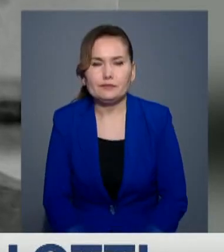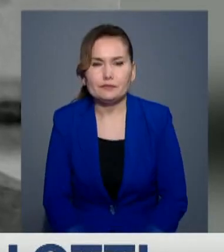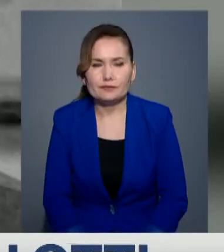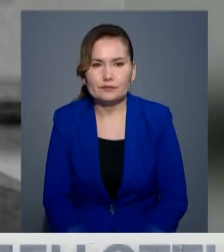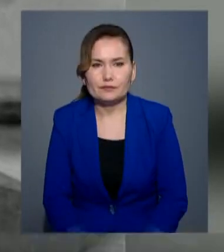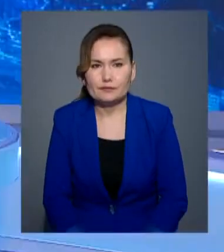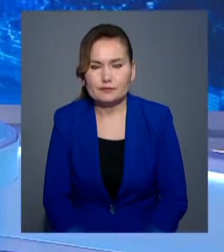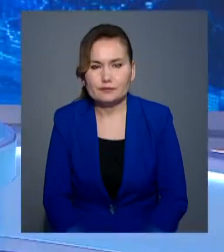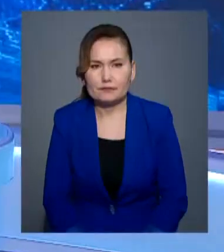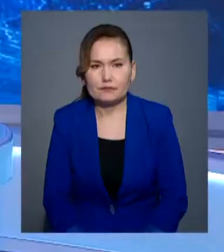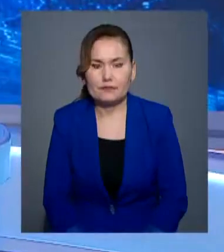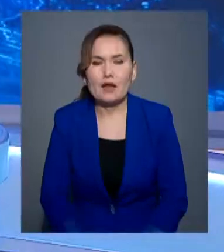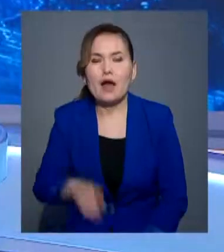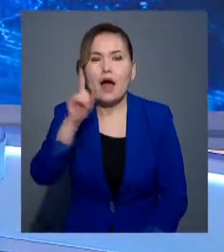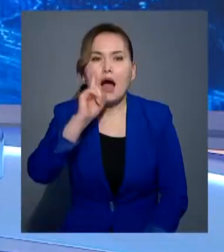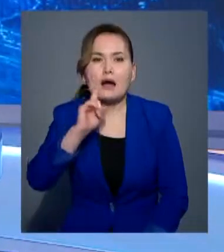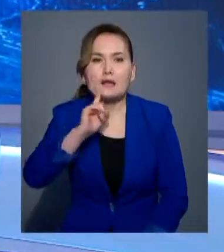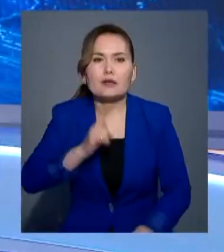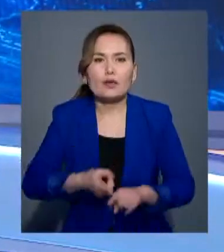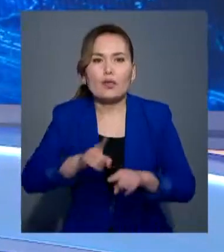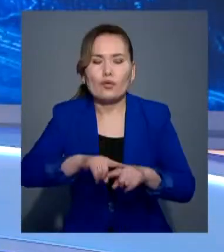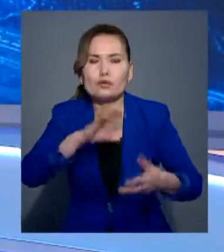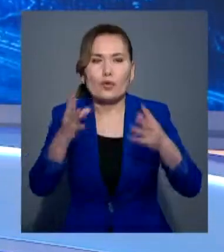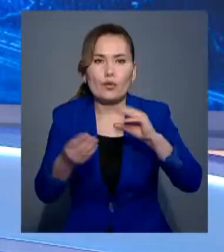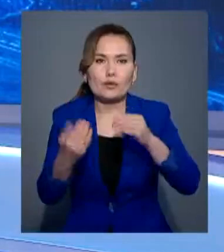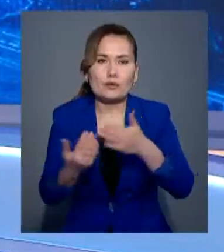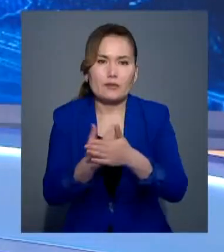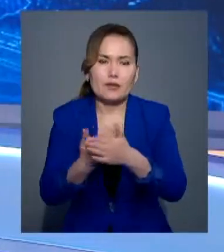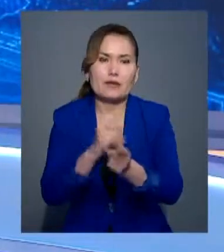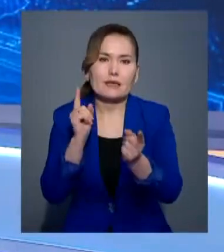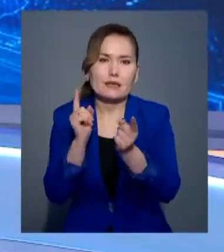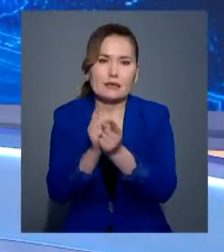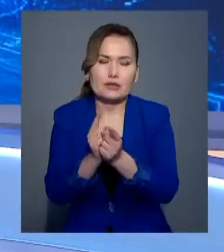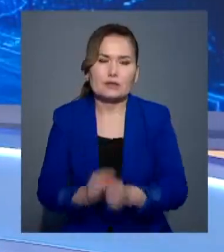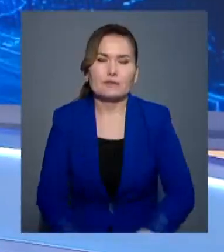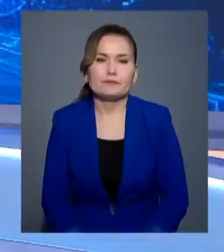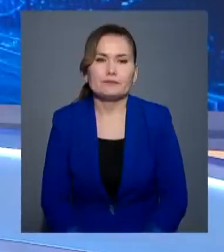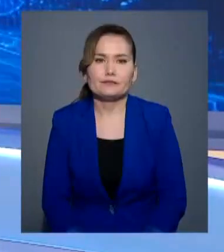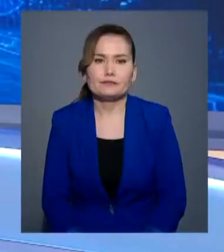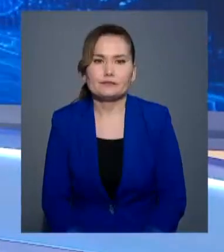Әзірге келіп түскен ақпараттар легі осындай, амандықта жолығайық.